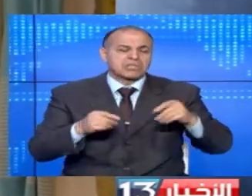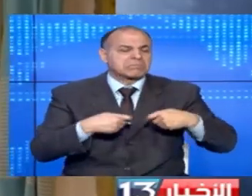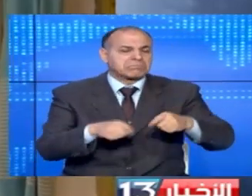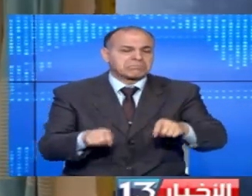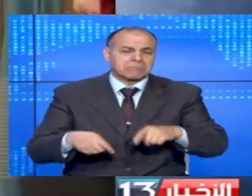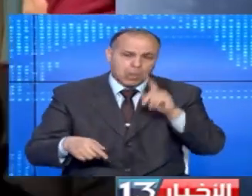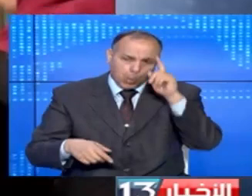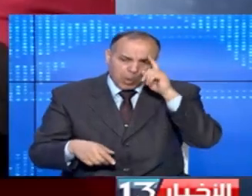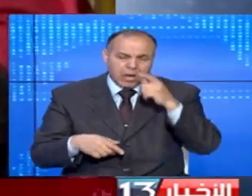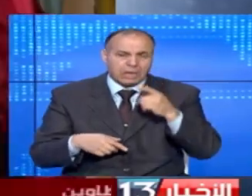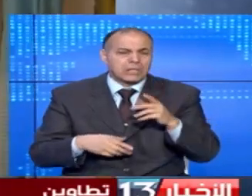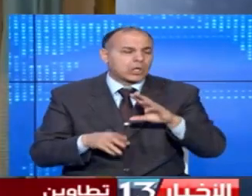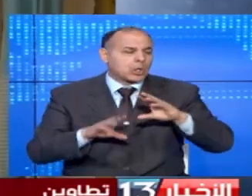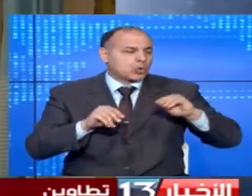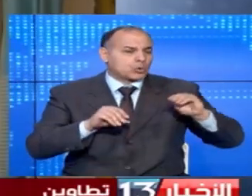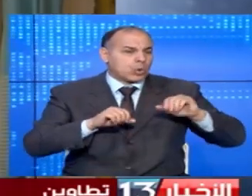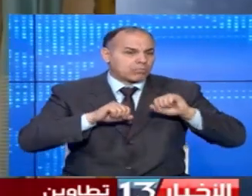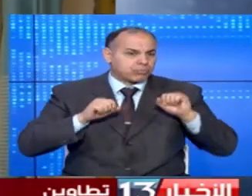السوق